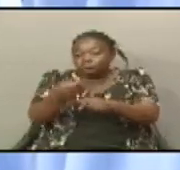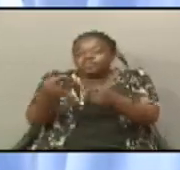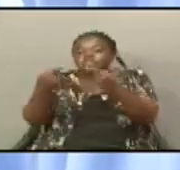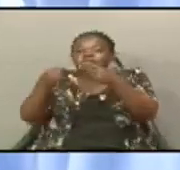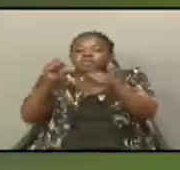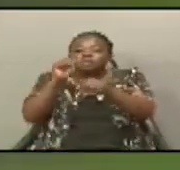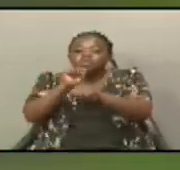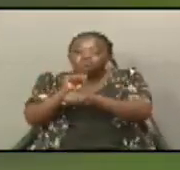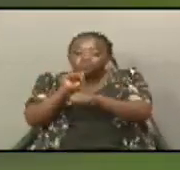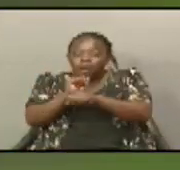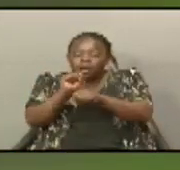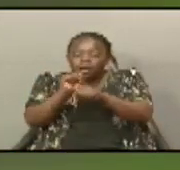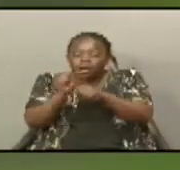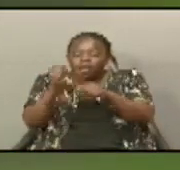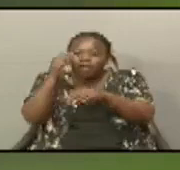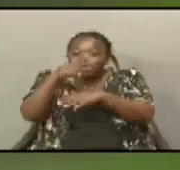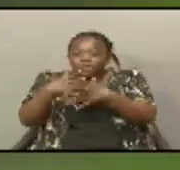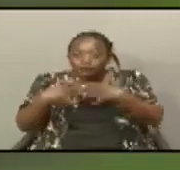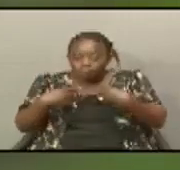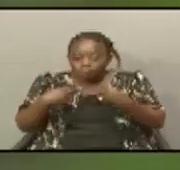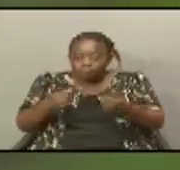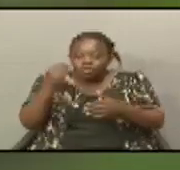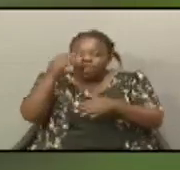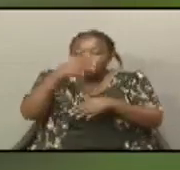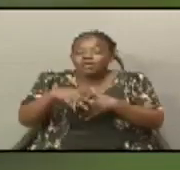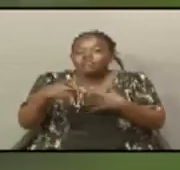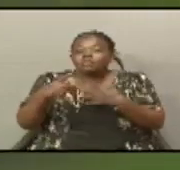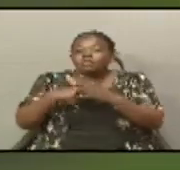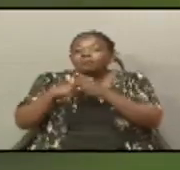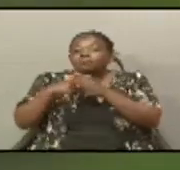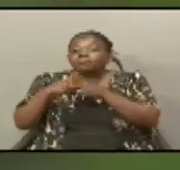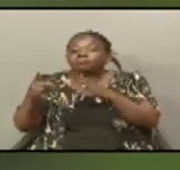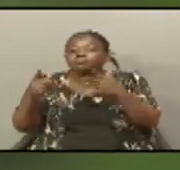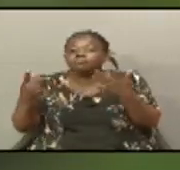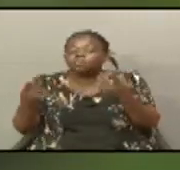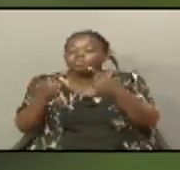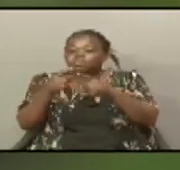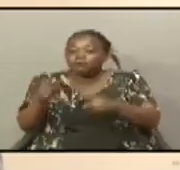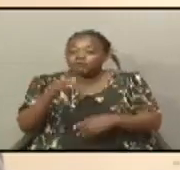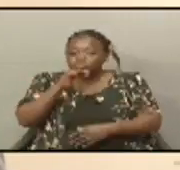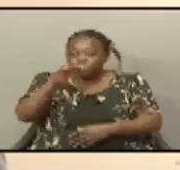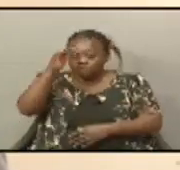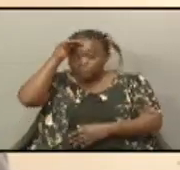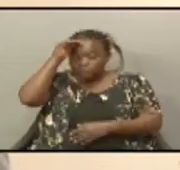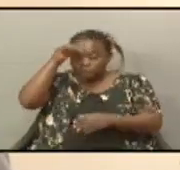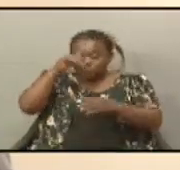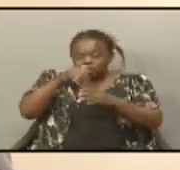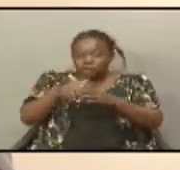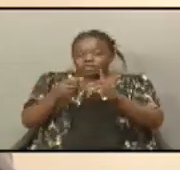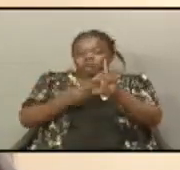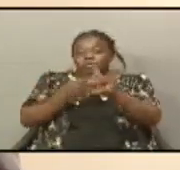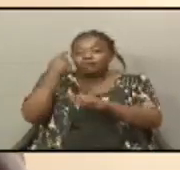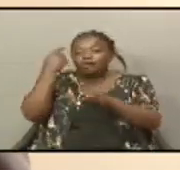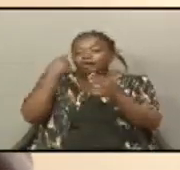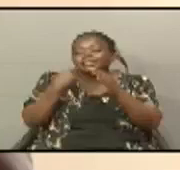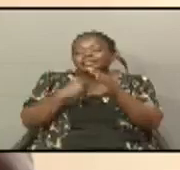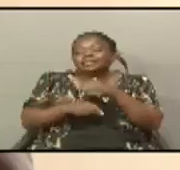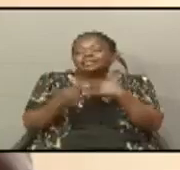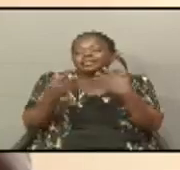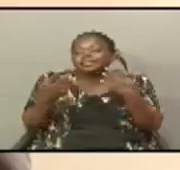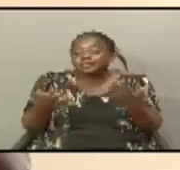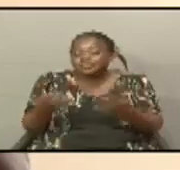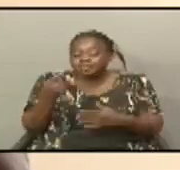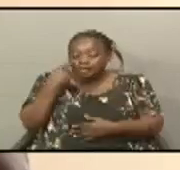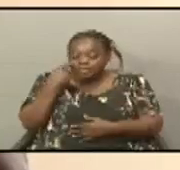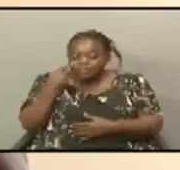emirimu ng'awonye wabula kisaakye yamuddu n'adduka okwetegula ekibabo wadde ng'omwogezi wa poliisi mu kampuni ya Patrick Onyango yategeeza nga ye